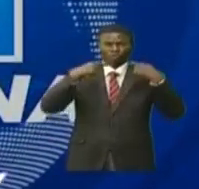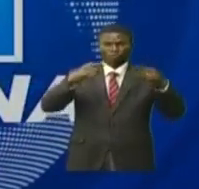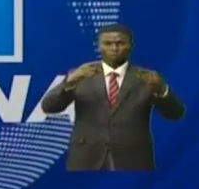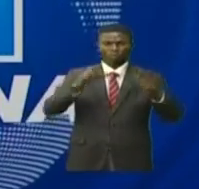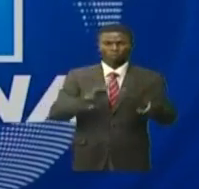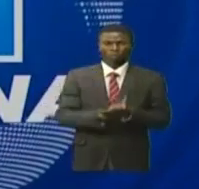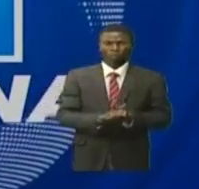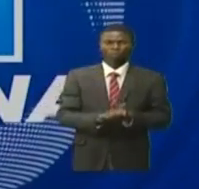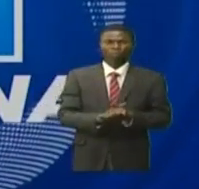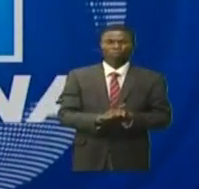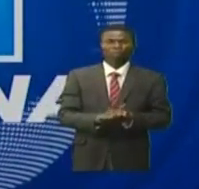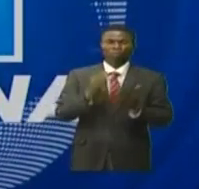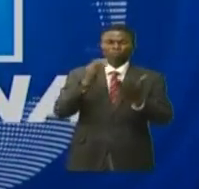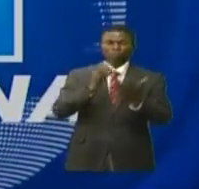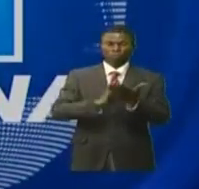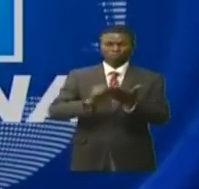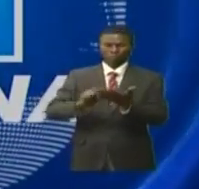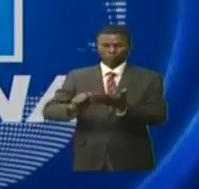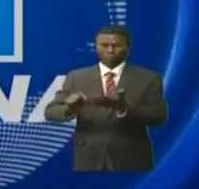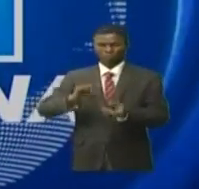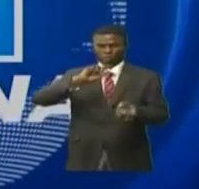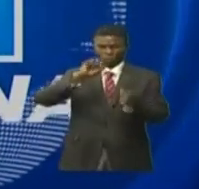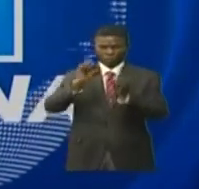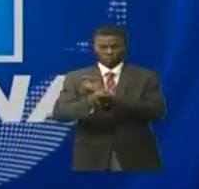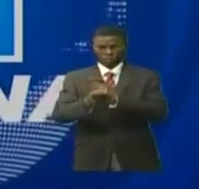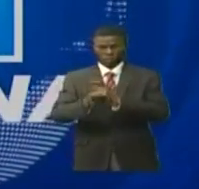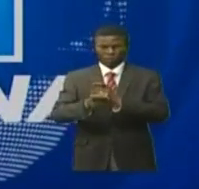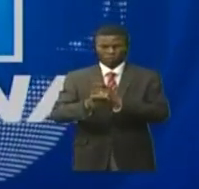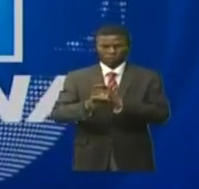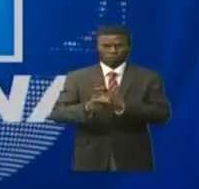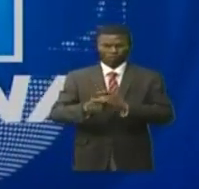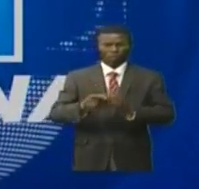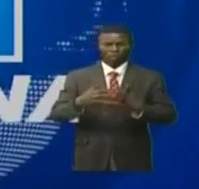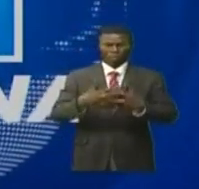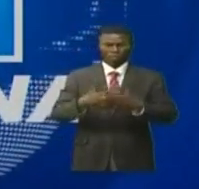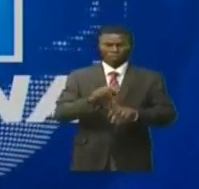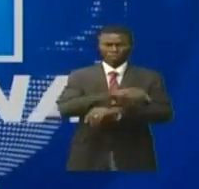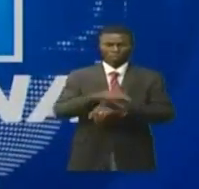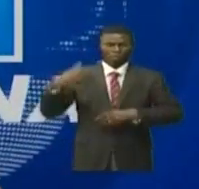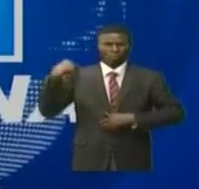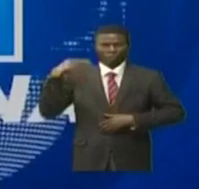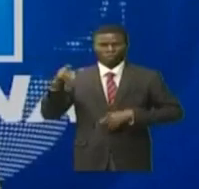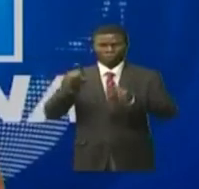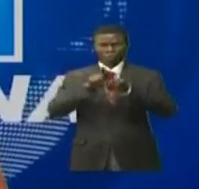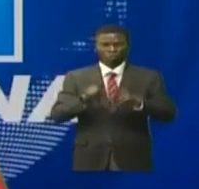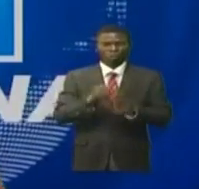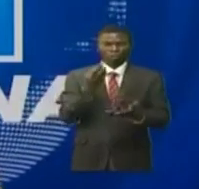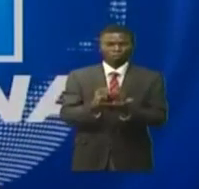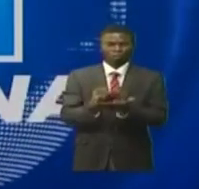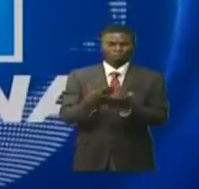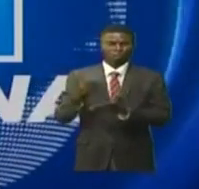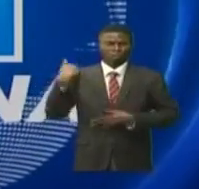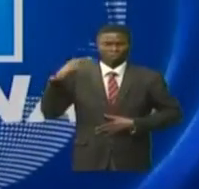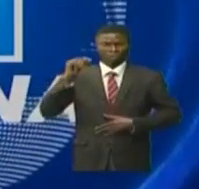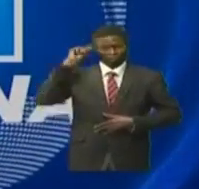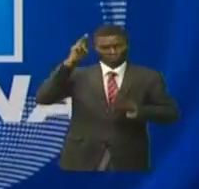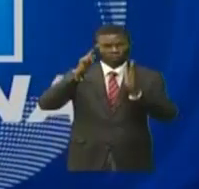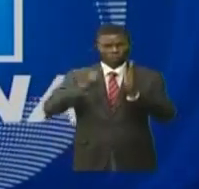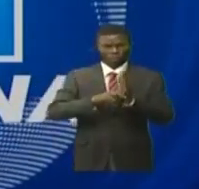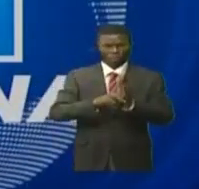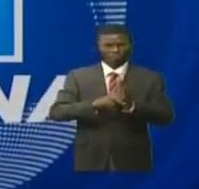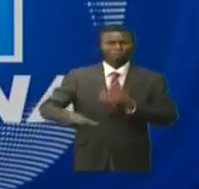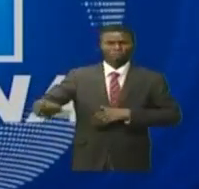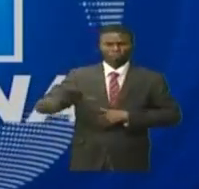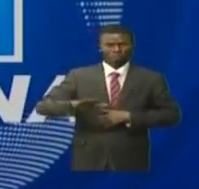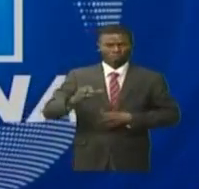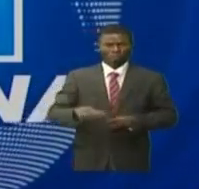recrutement dans le cadre de la réforme de l'appareil administratif de l'État et celle des finances publiques le gouvernement de la République